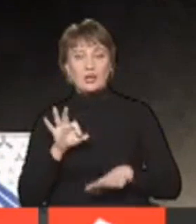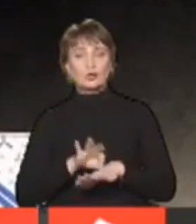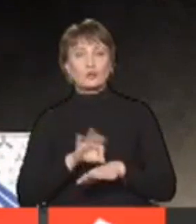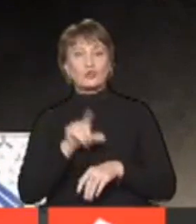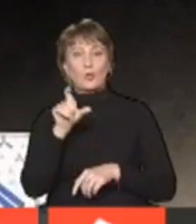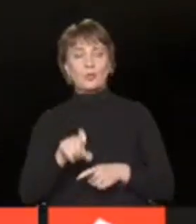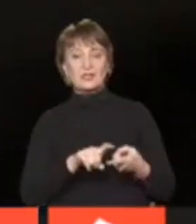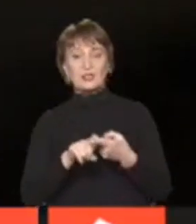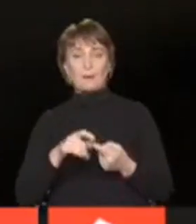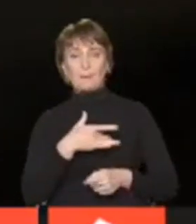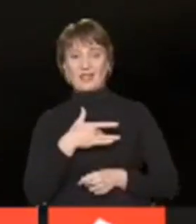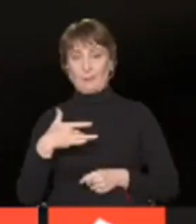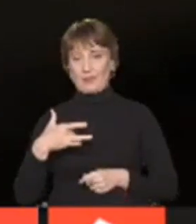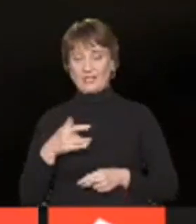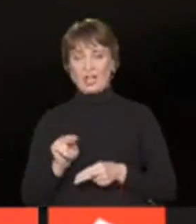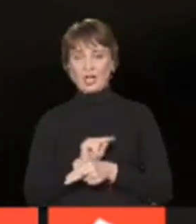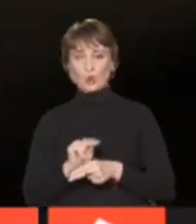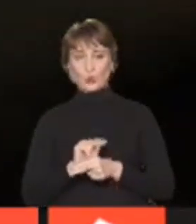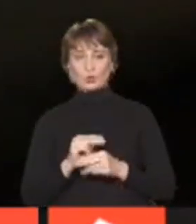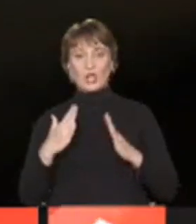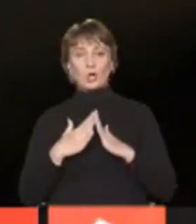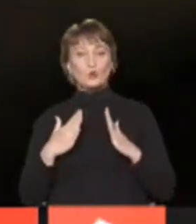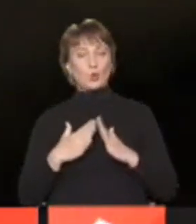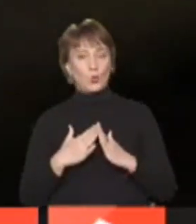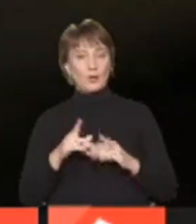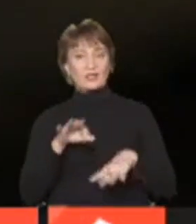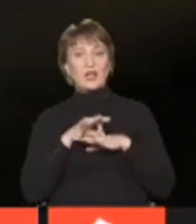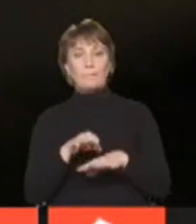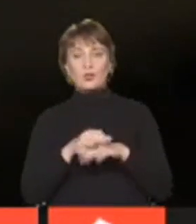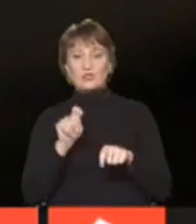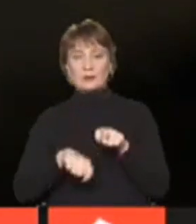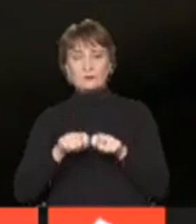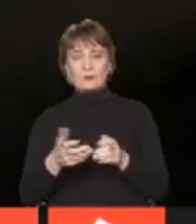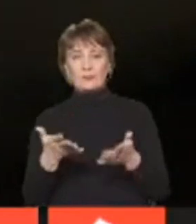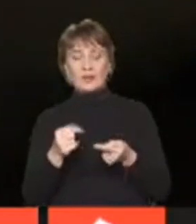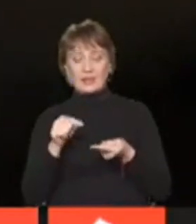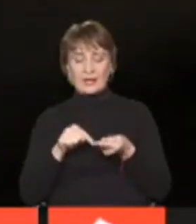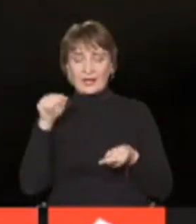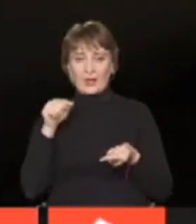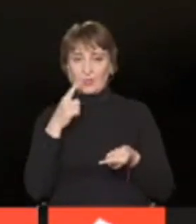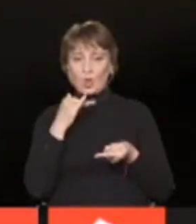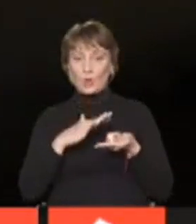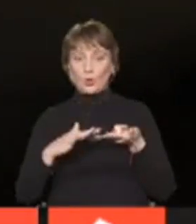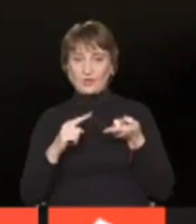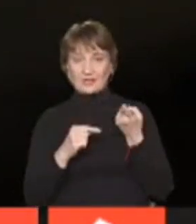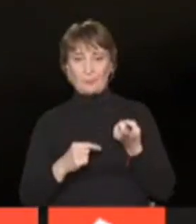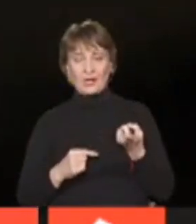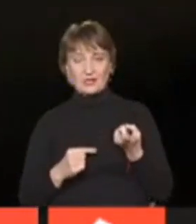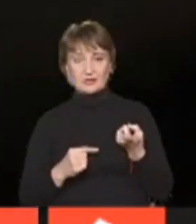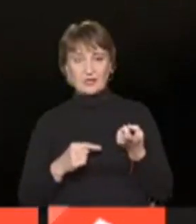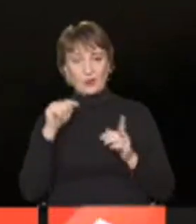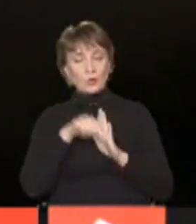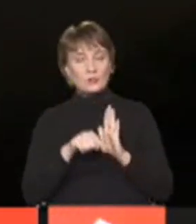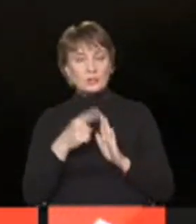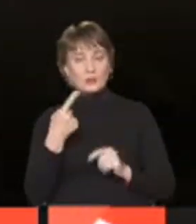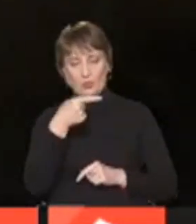з пневмонією лікуються вдома. Додам, що для проведення експрес-тесту досить взяти краплю крові з пальця. Одна смужка означає,